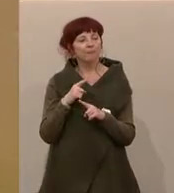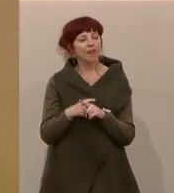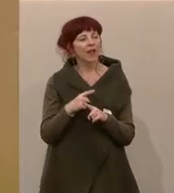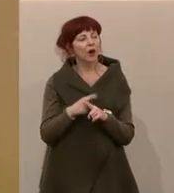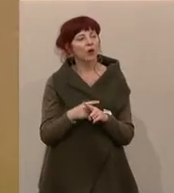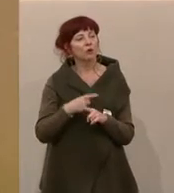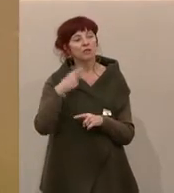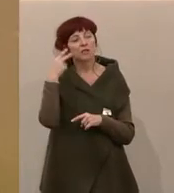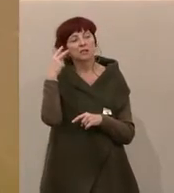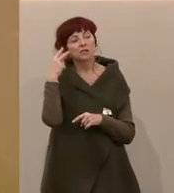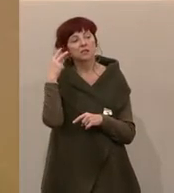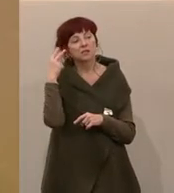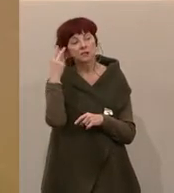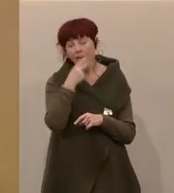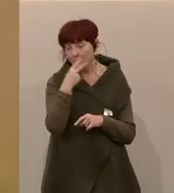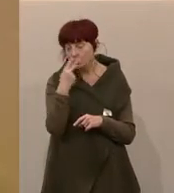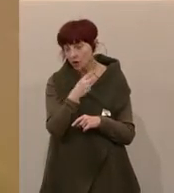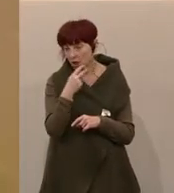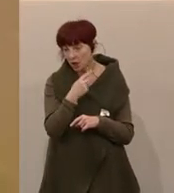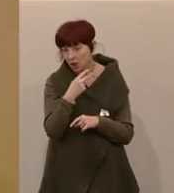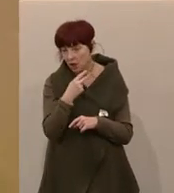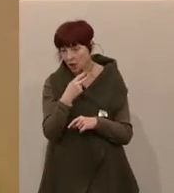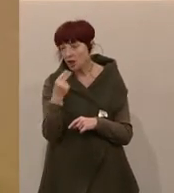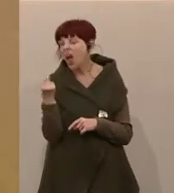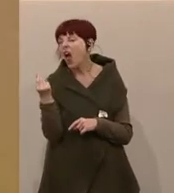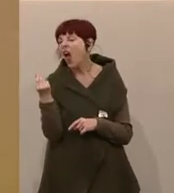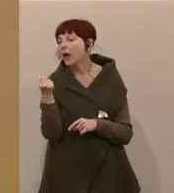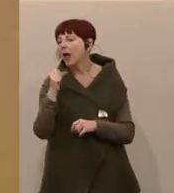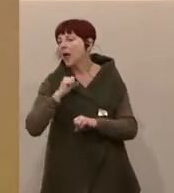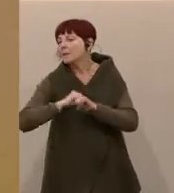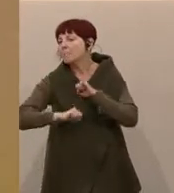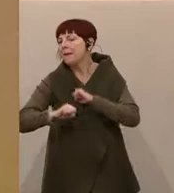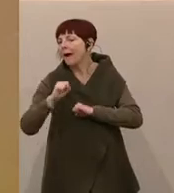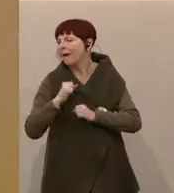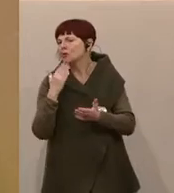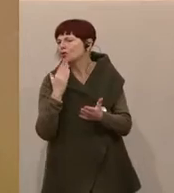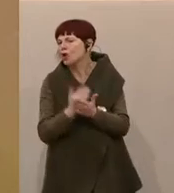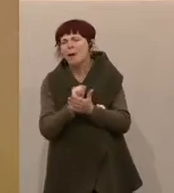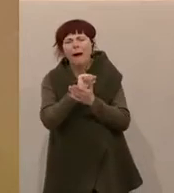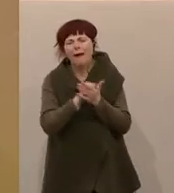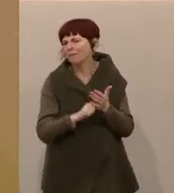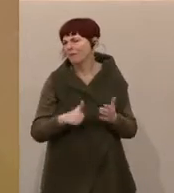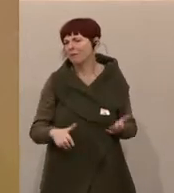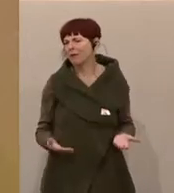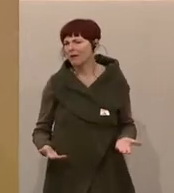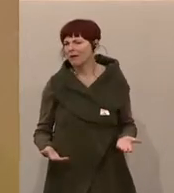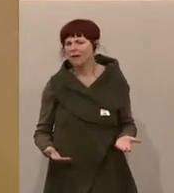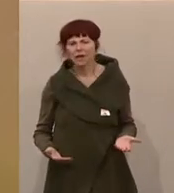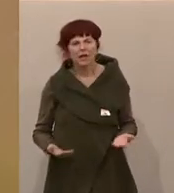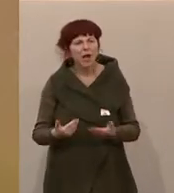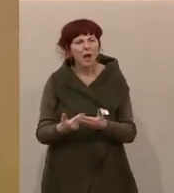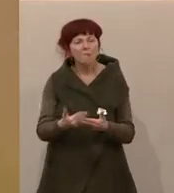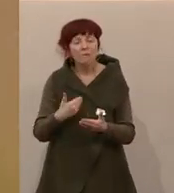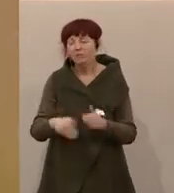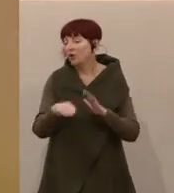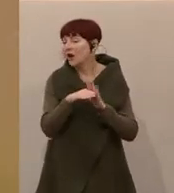Und natürlich wird es einen Geldmangel geben von der ersten Sekunde an, das wissen wir, weil die wird ja, bevor man es das